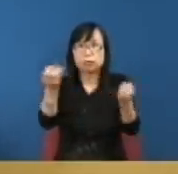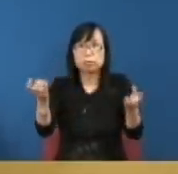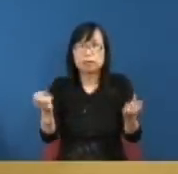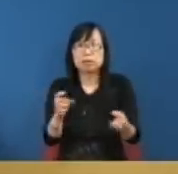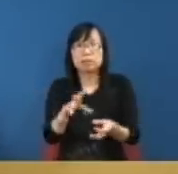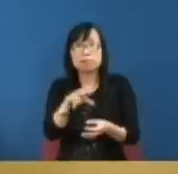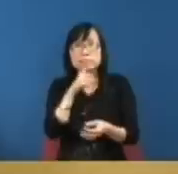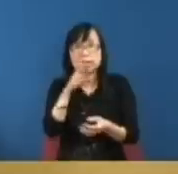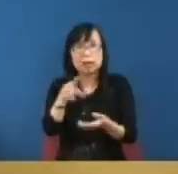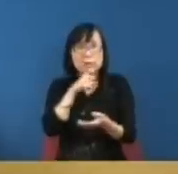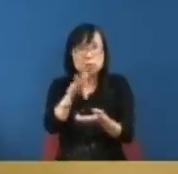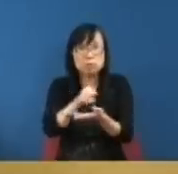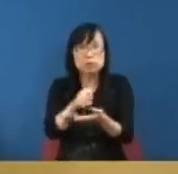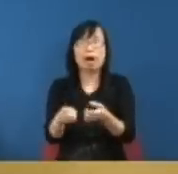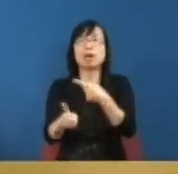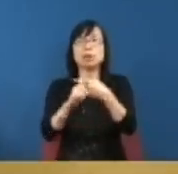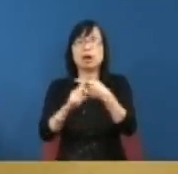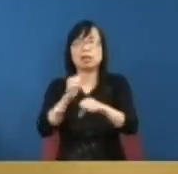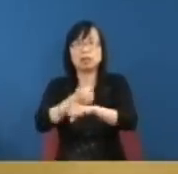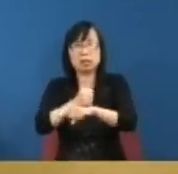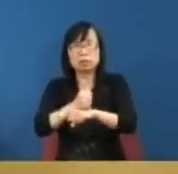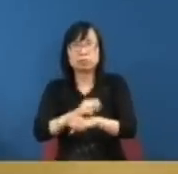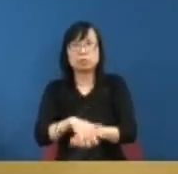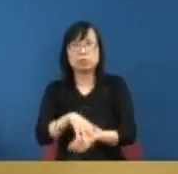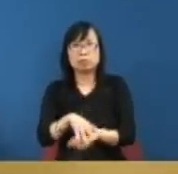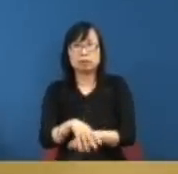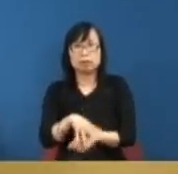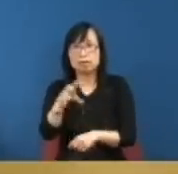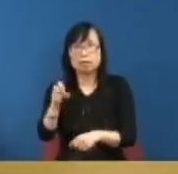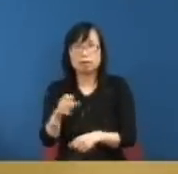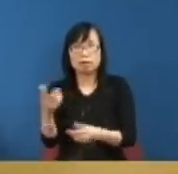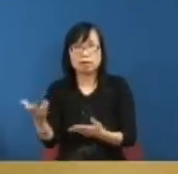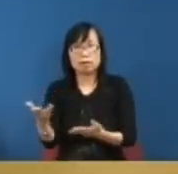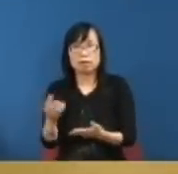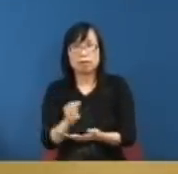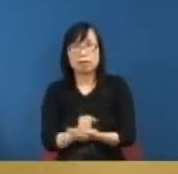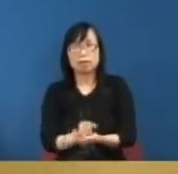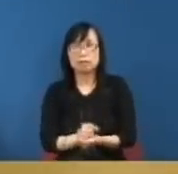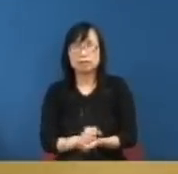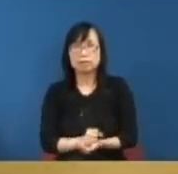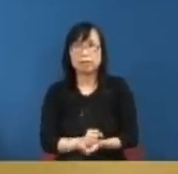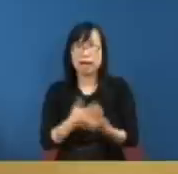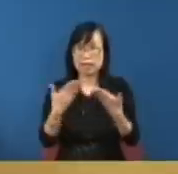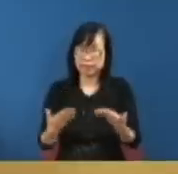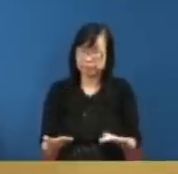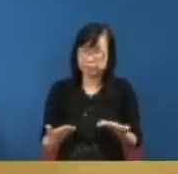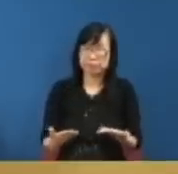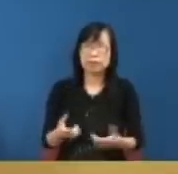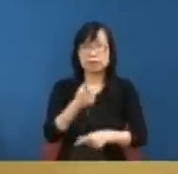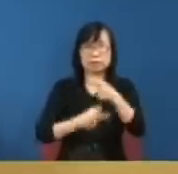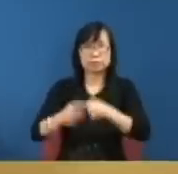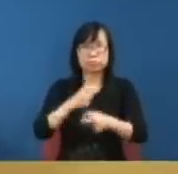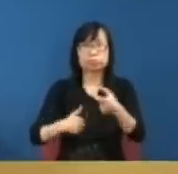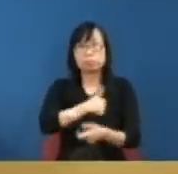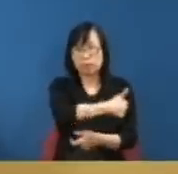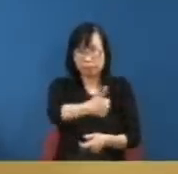的時候，一次經濟危機又停埋停埋，不夠一啖。這個就是說我們在這個經濟繁